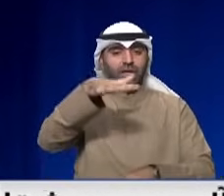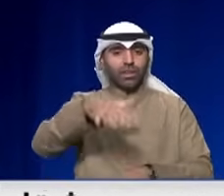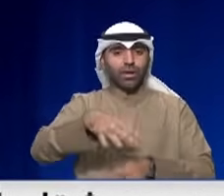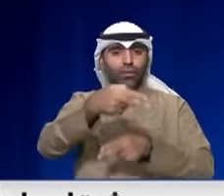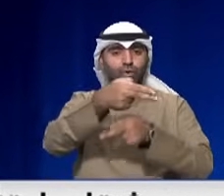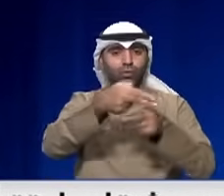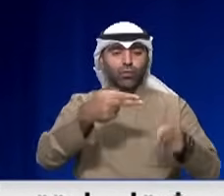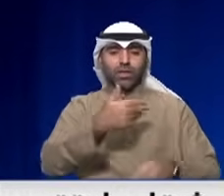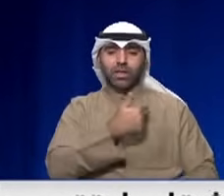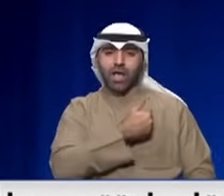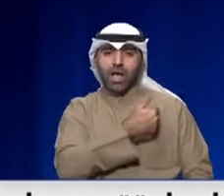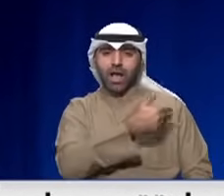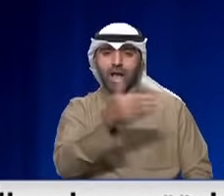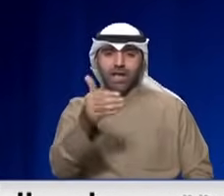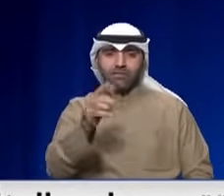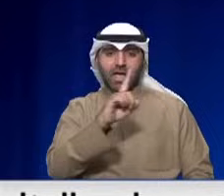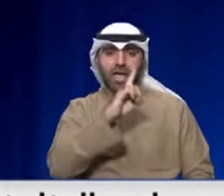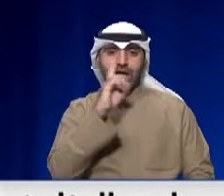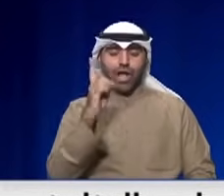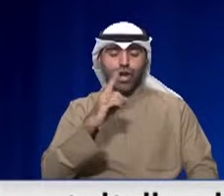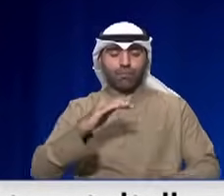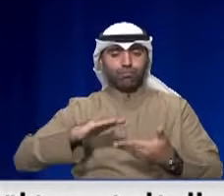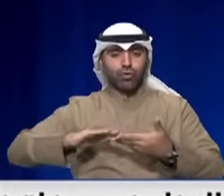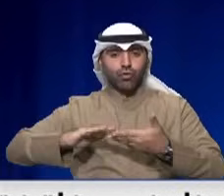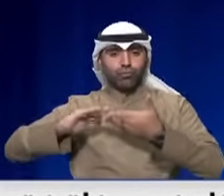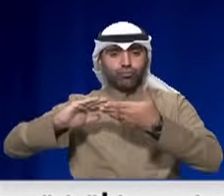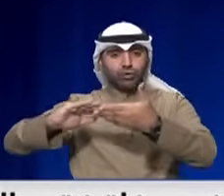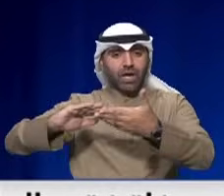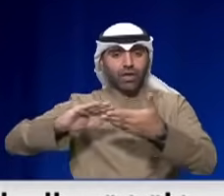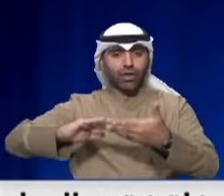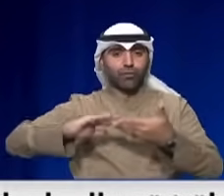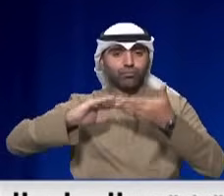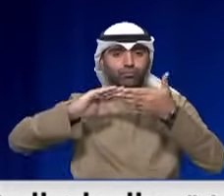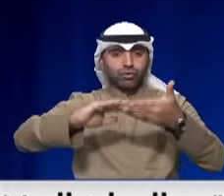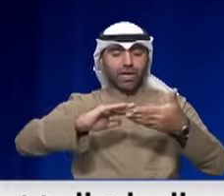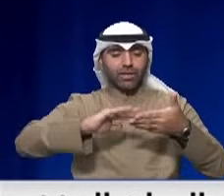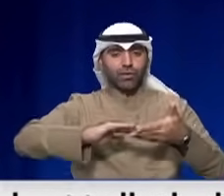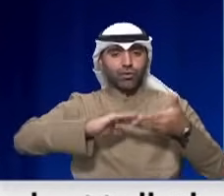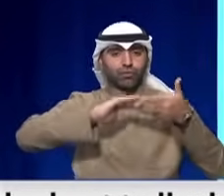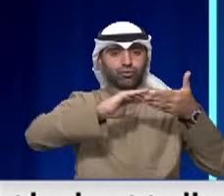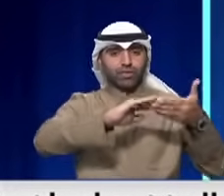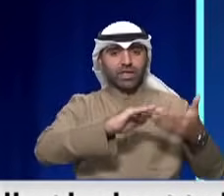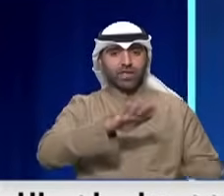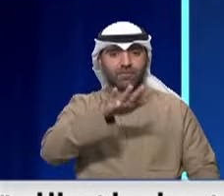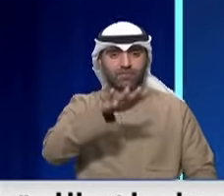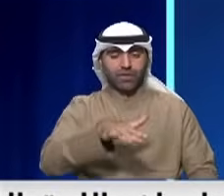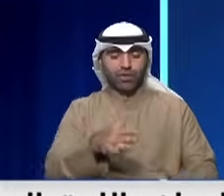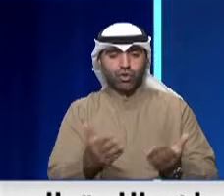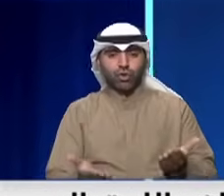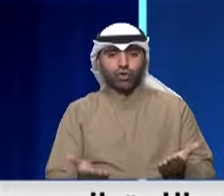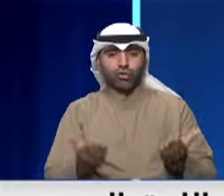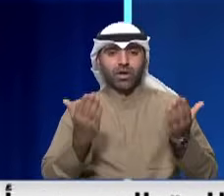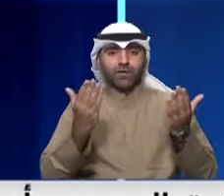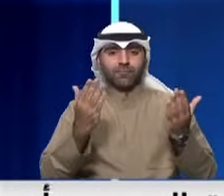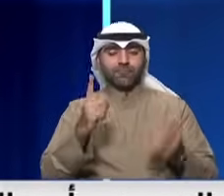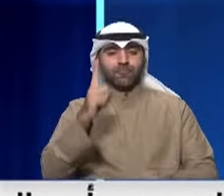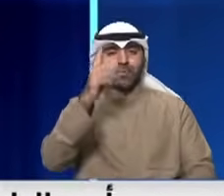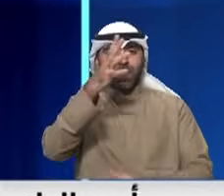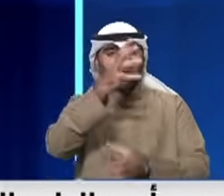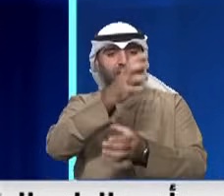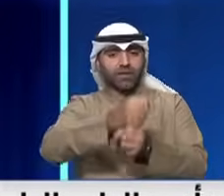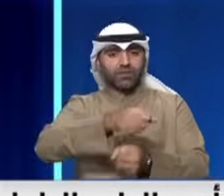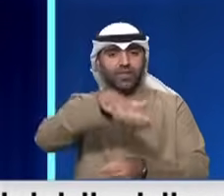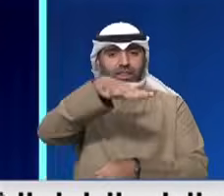الصداقه والتعاون بين البلدين الصديقين متمنيا فخامته لسموه رعاه الله وللشعب الكويتي جميل